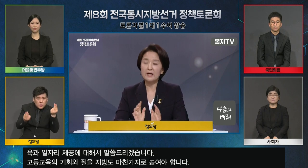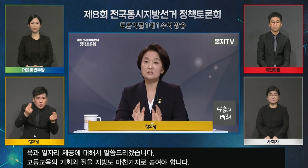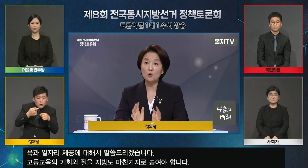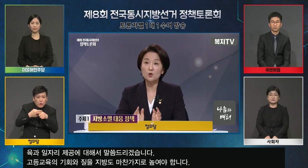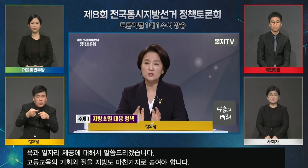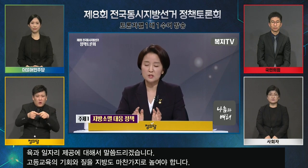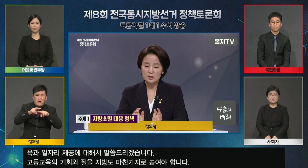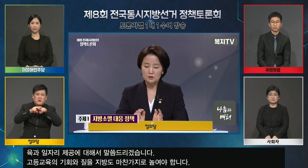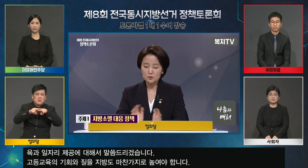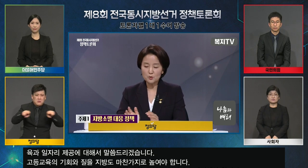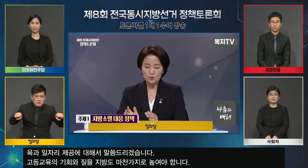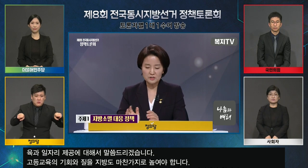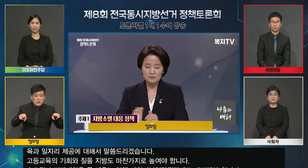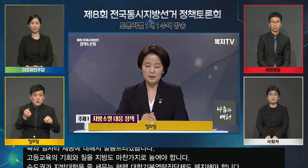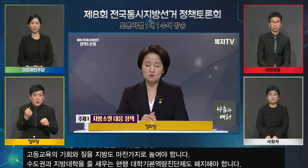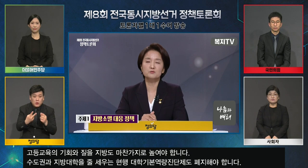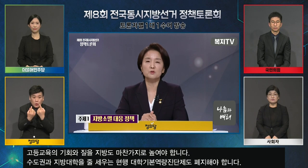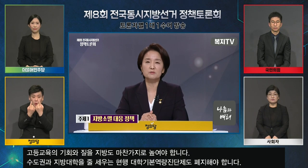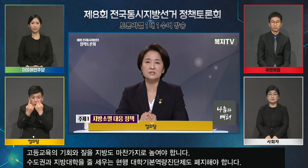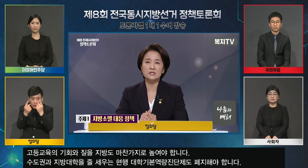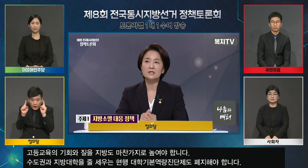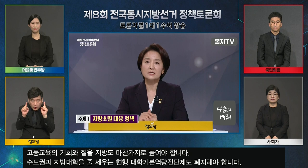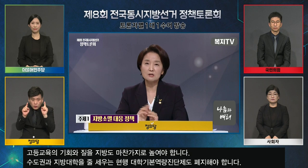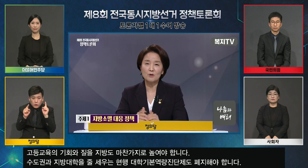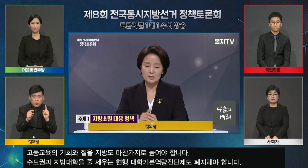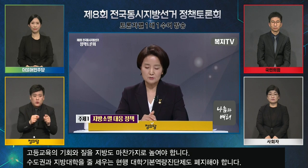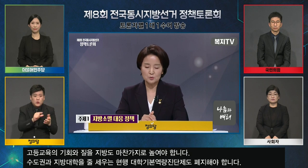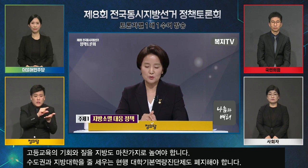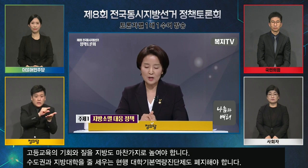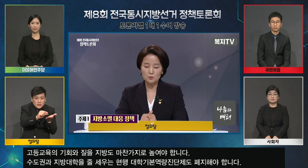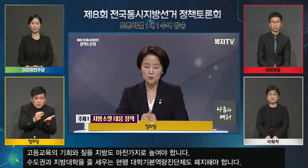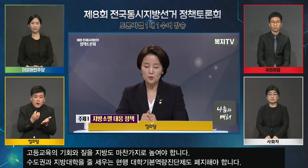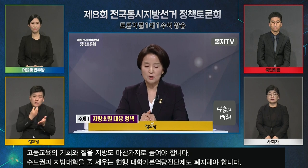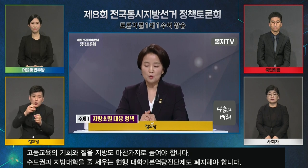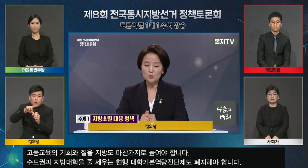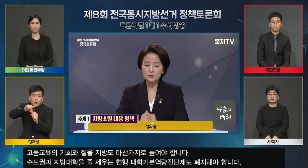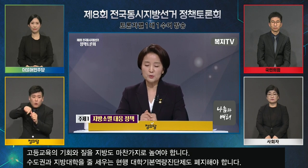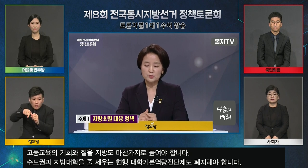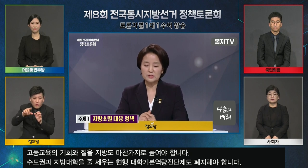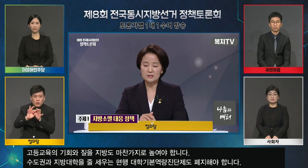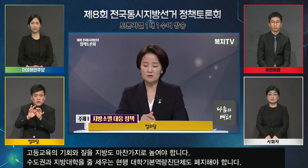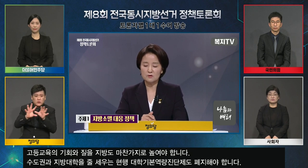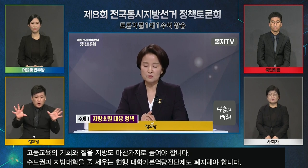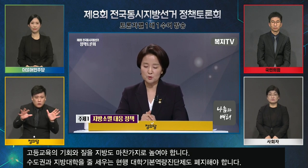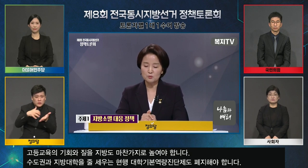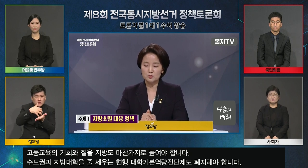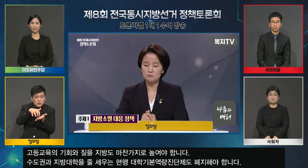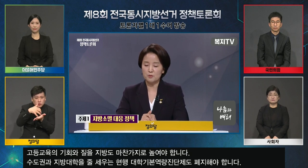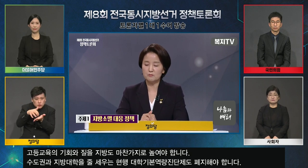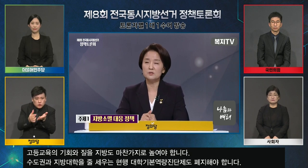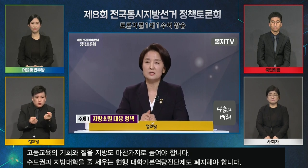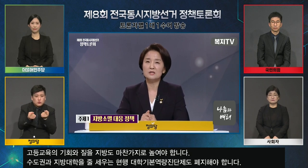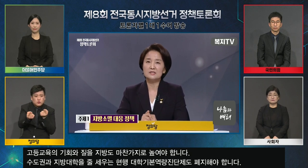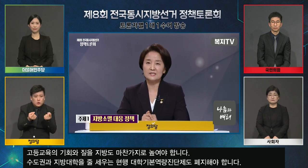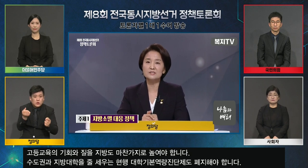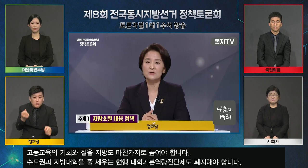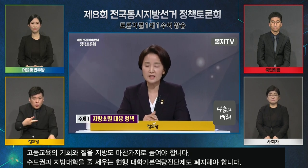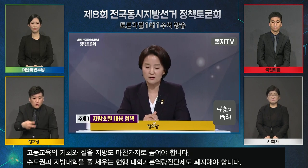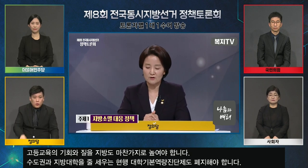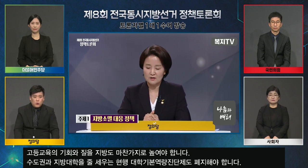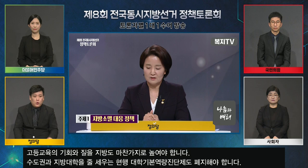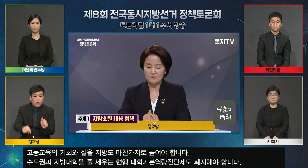대학 정원을 수도권 지방 구분 없이 일괄 조정하고 고등교육재정교부근법을